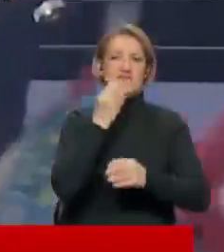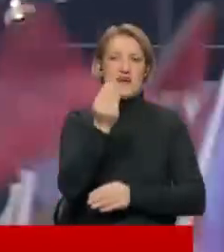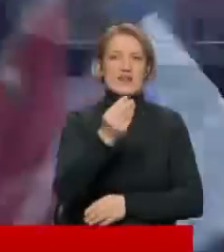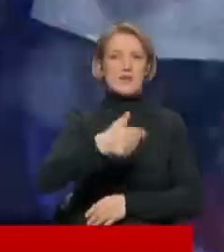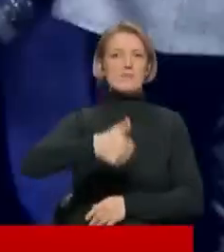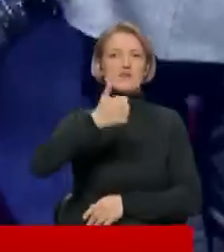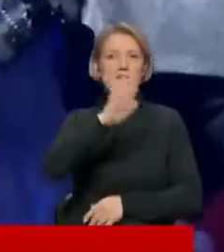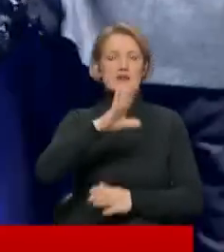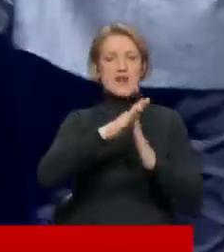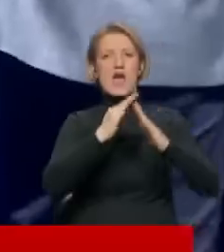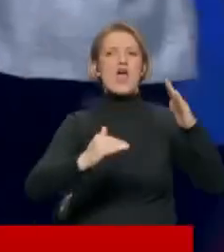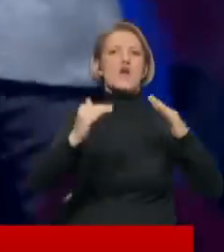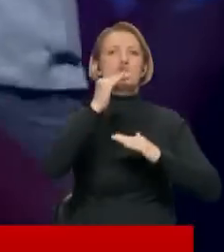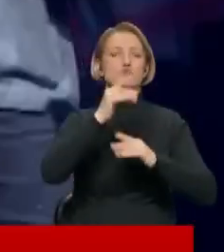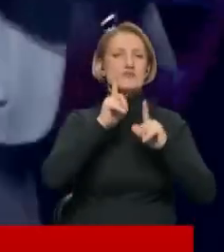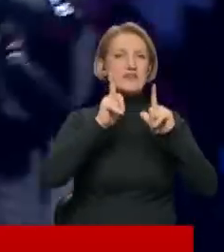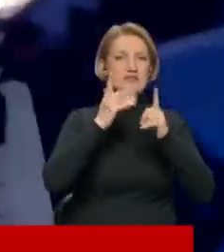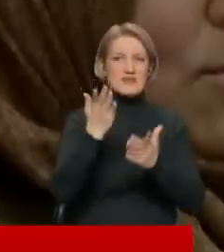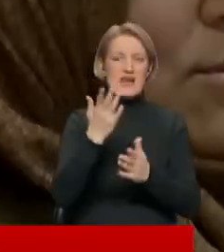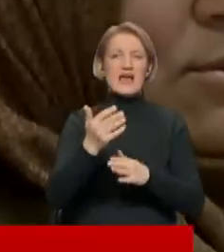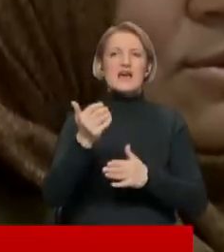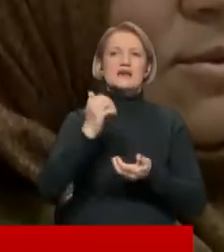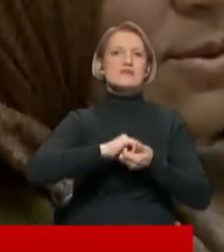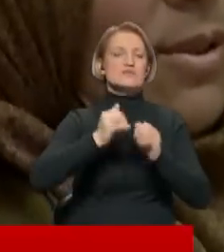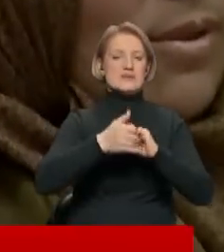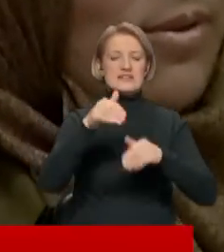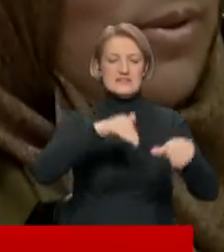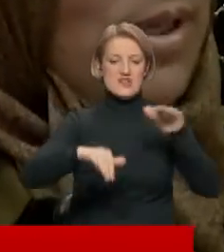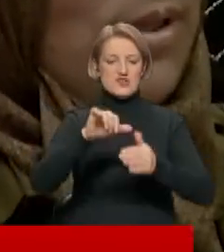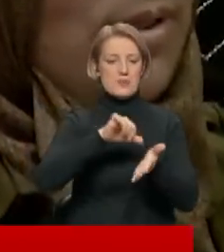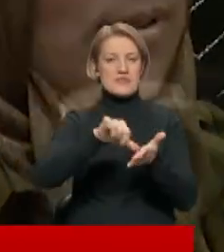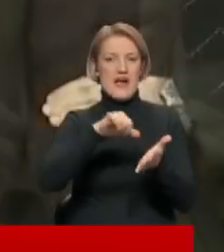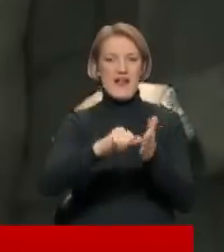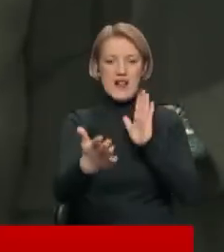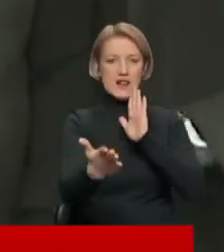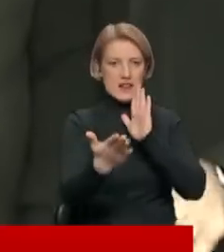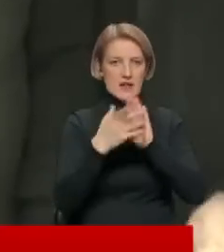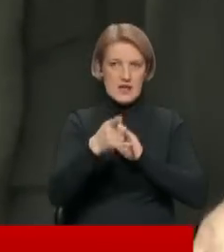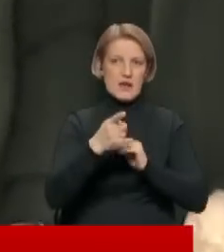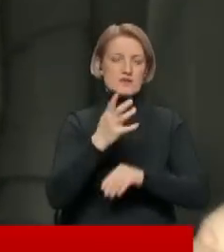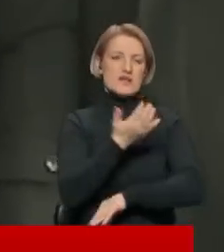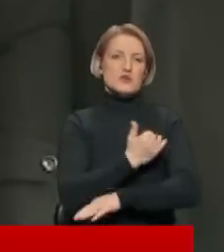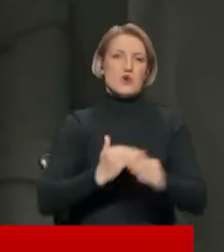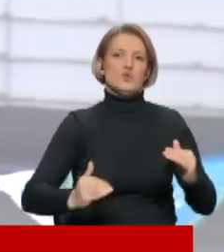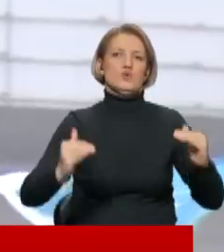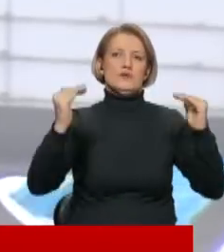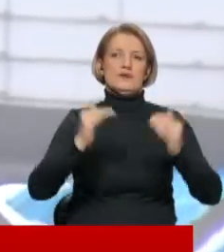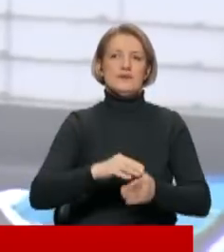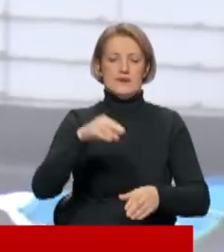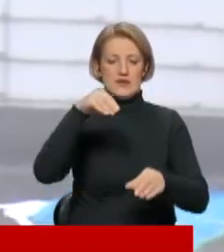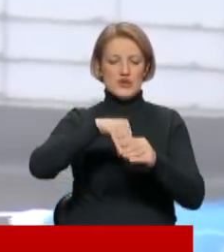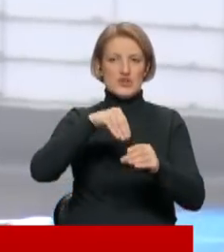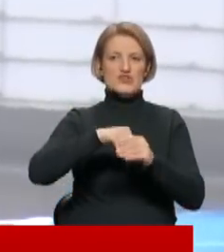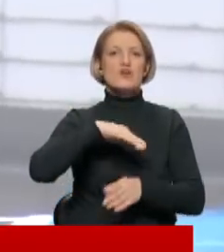liderlerin en Üst perdeden çıkışları ittifakların seçim takvimi yaklaştıkça sertleşen mesajlarıyla tansiyon yükseliyor